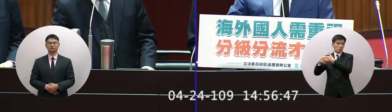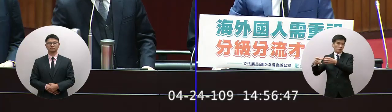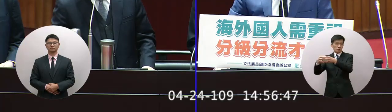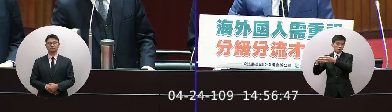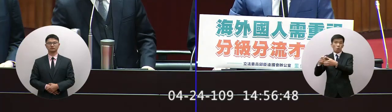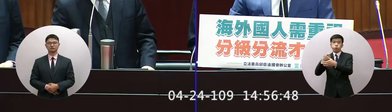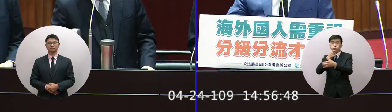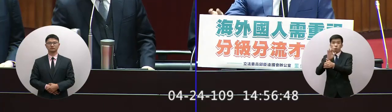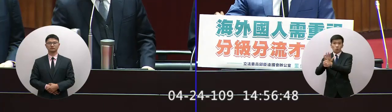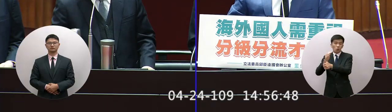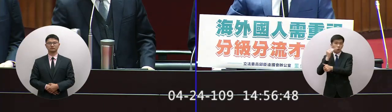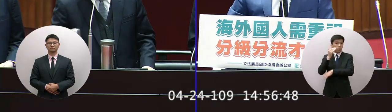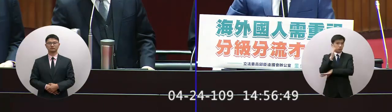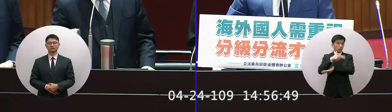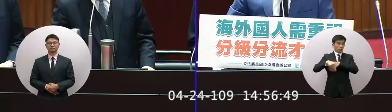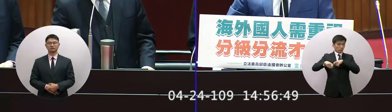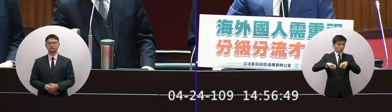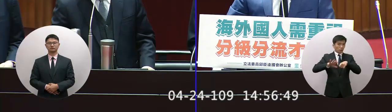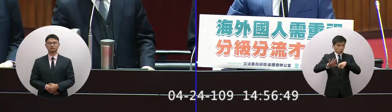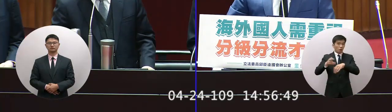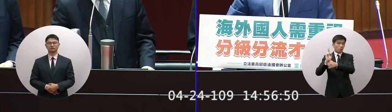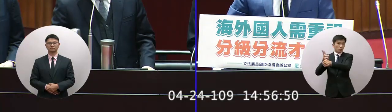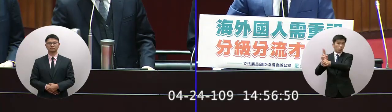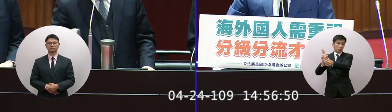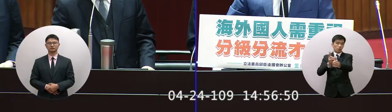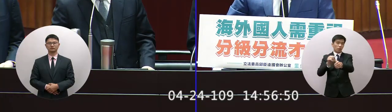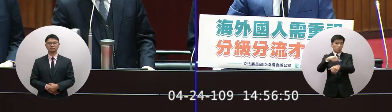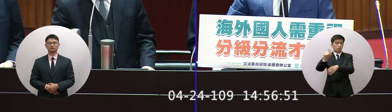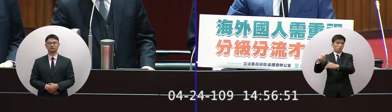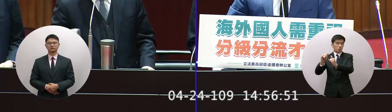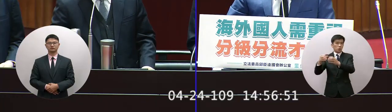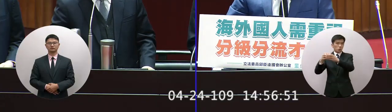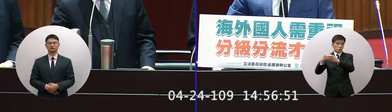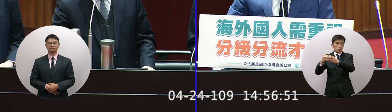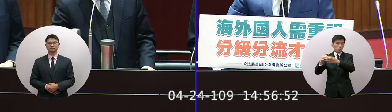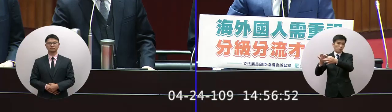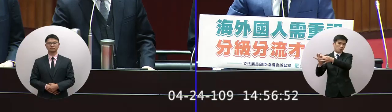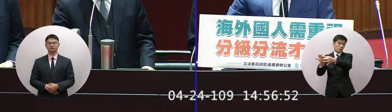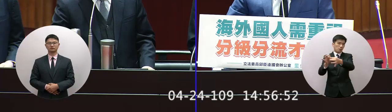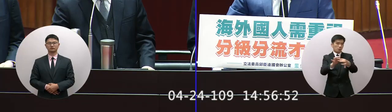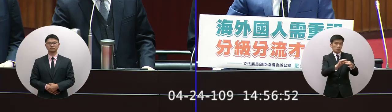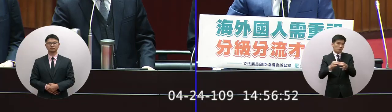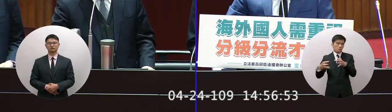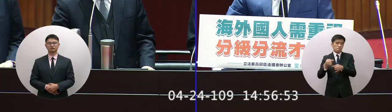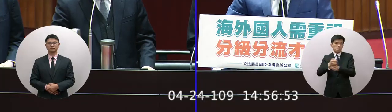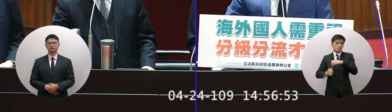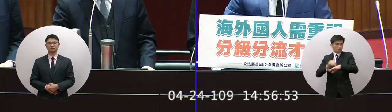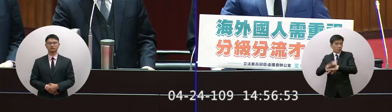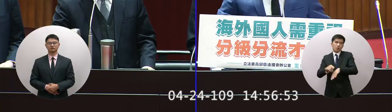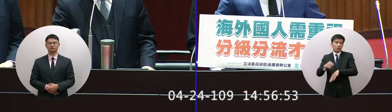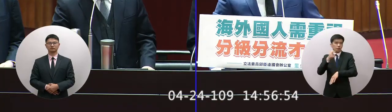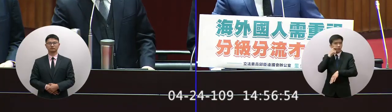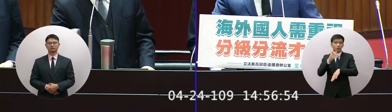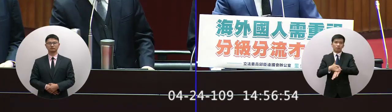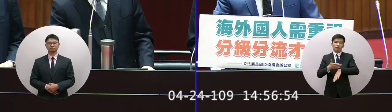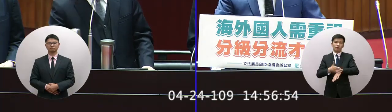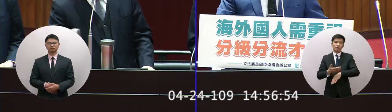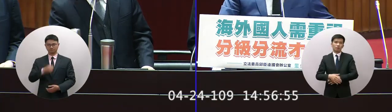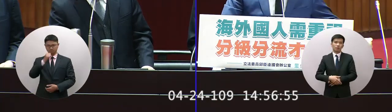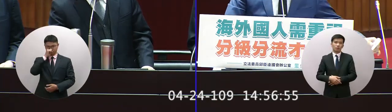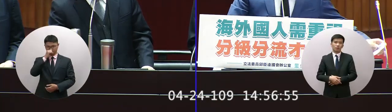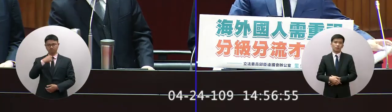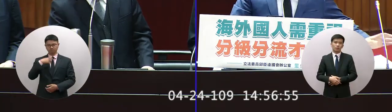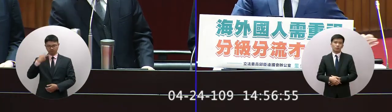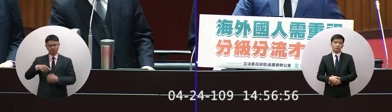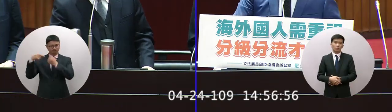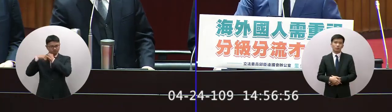只要你愿意规划，透过外管来协助民间团体，大手拉小手一起来执行，我相信这不是很难的事情。 好，来个能